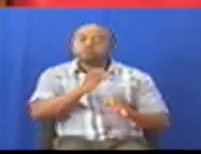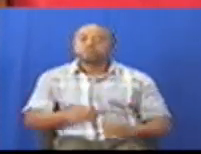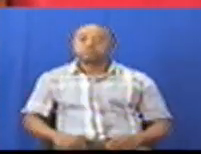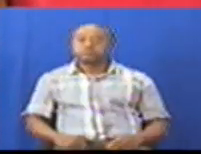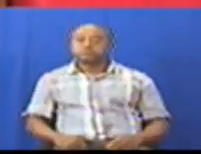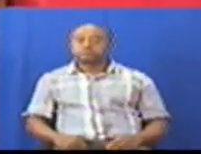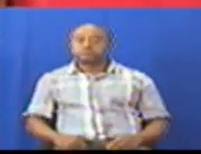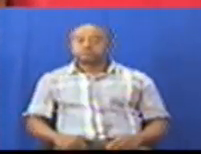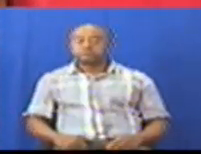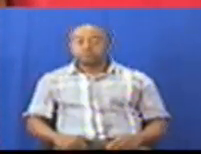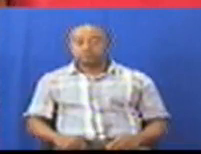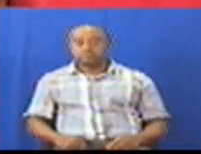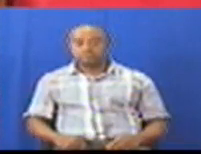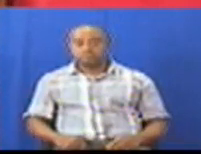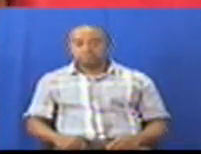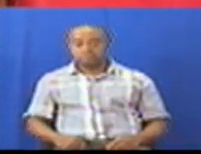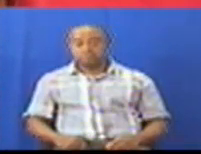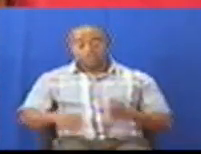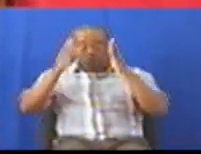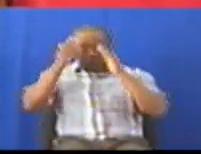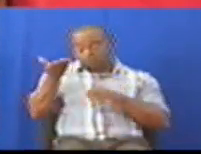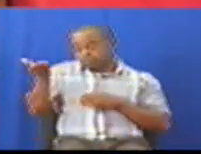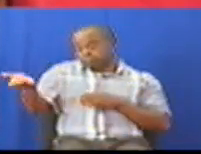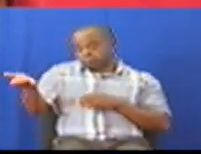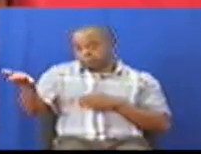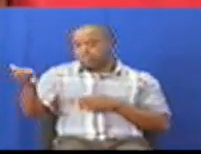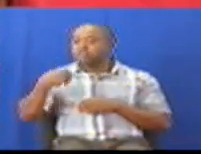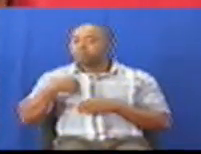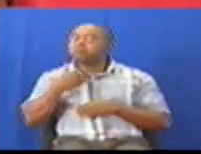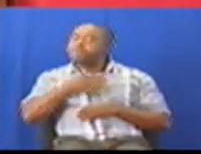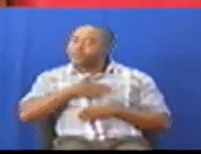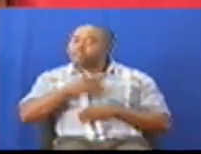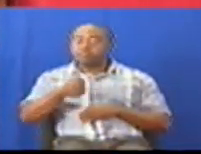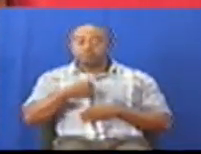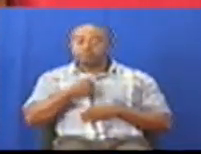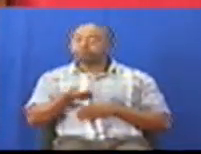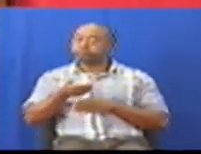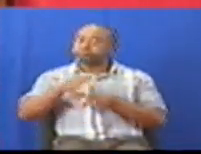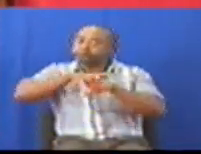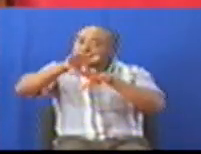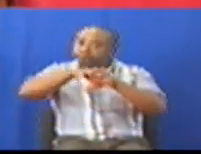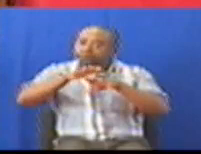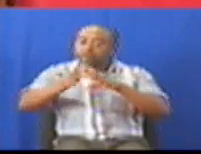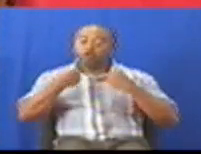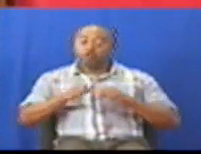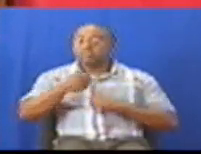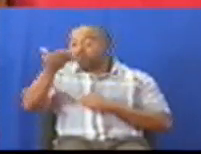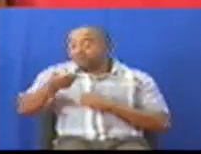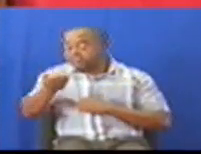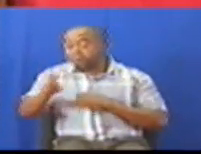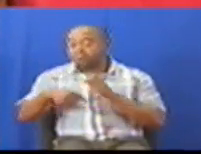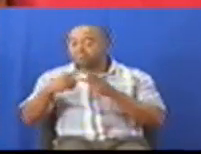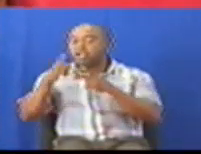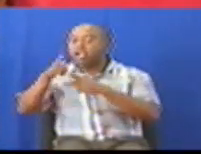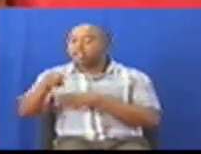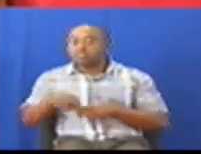Mheshimiwa Waziri, ningependa Mheshimiwa Naibu Spika, ningependa kuongea juu ya watendaji wa vijiji na kata.